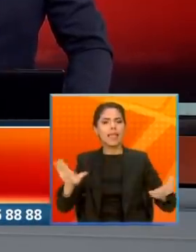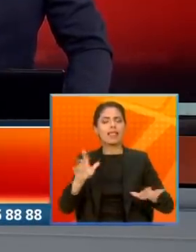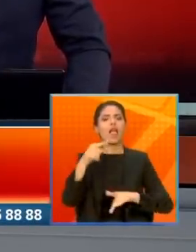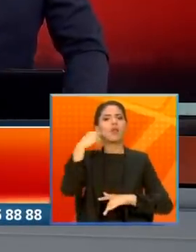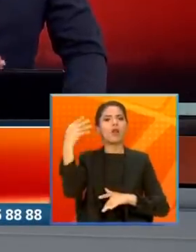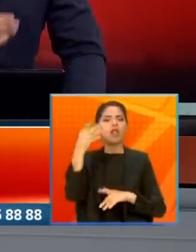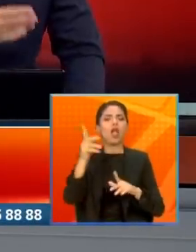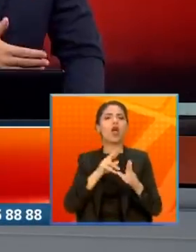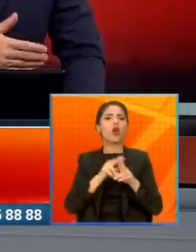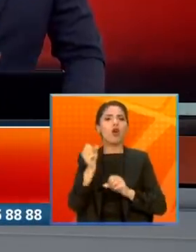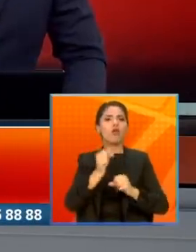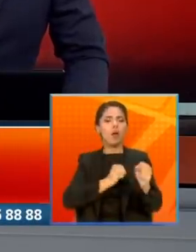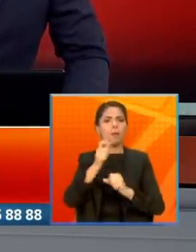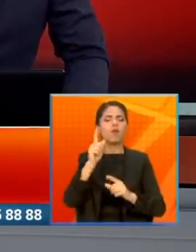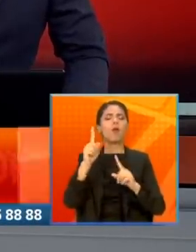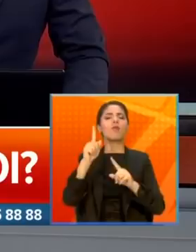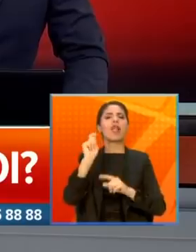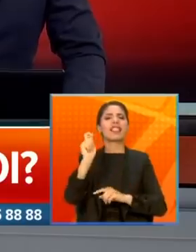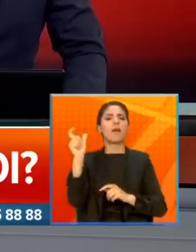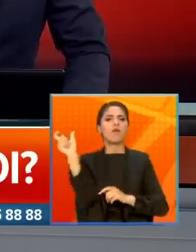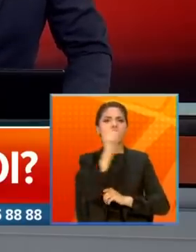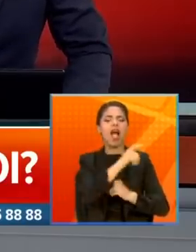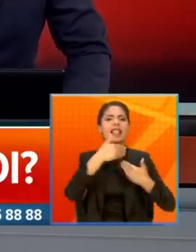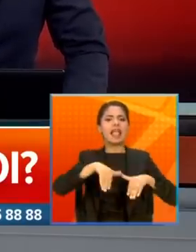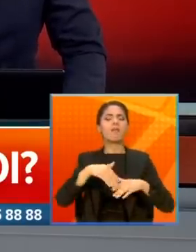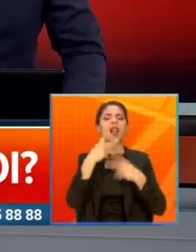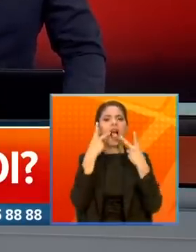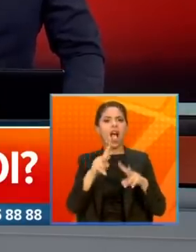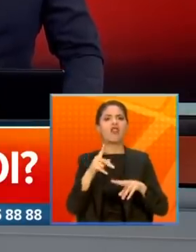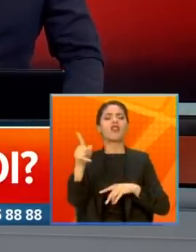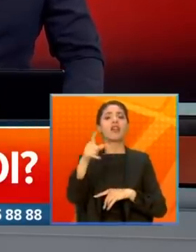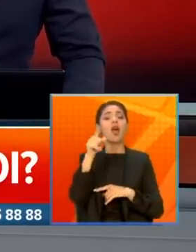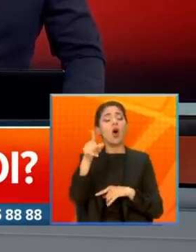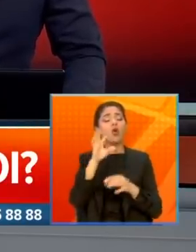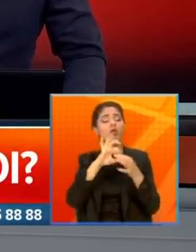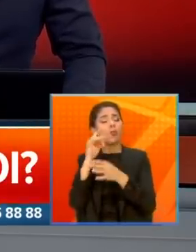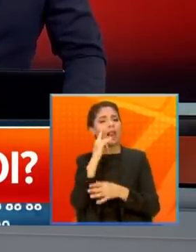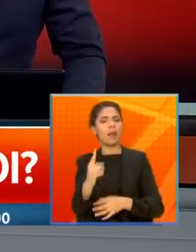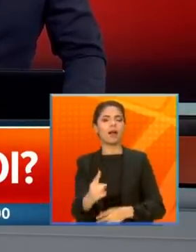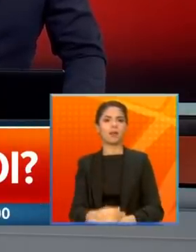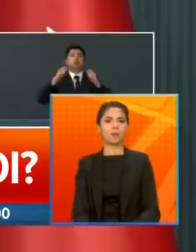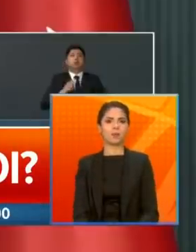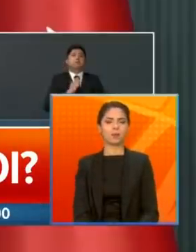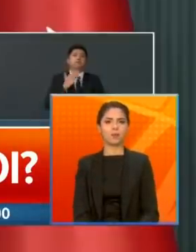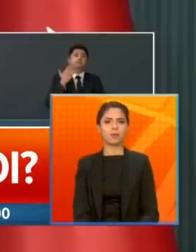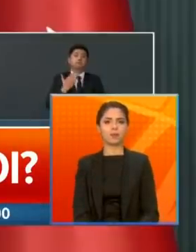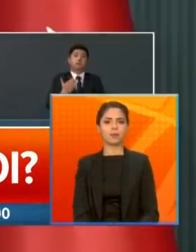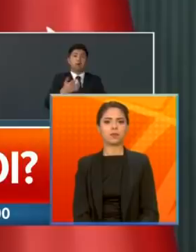coronavirüs mücadelede Temmuz ayı tedbirlerini açıkladı işte sıcağı sıcağına her doğanın dedi